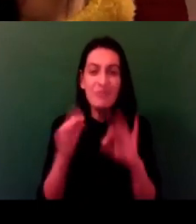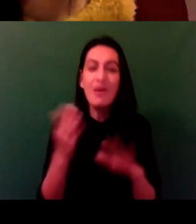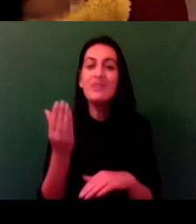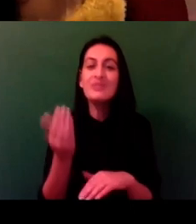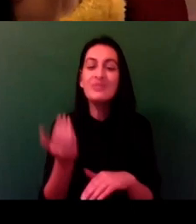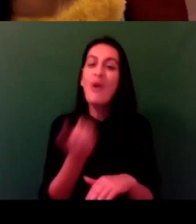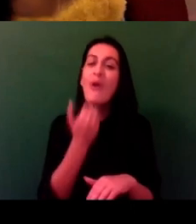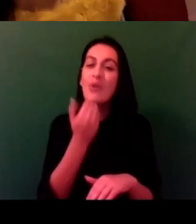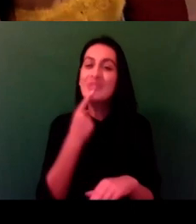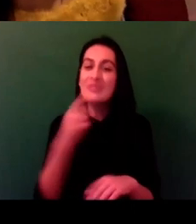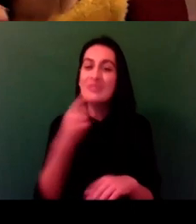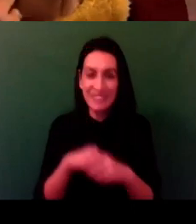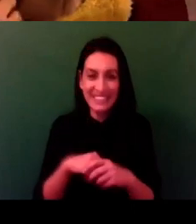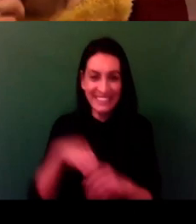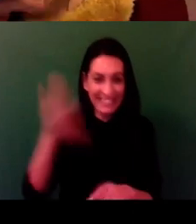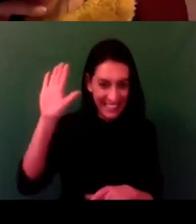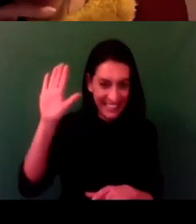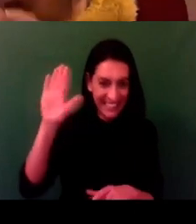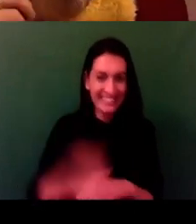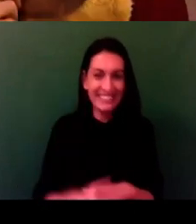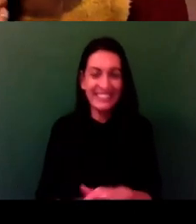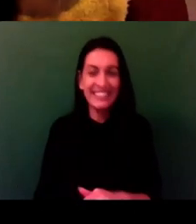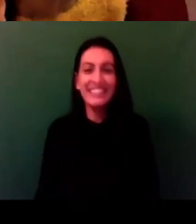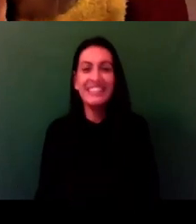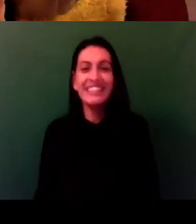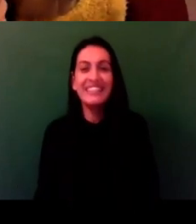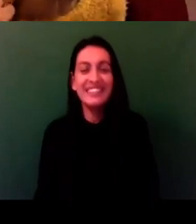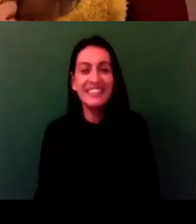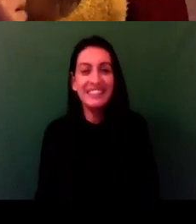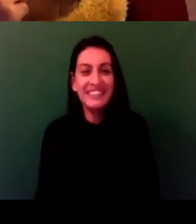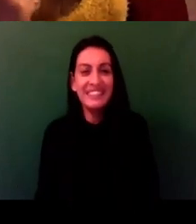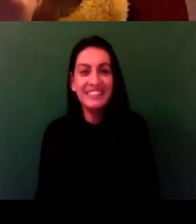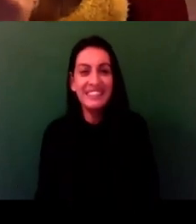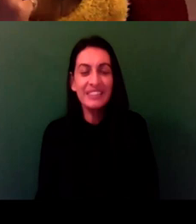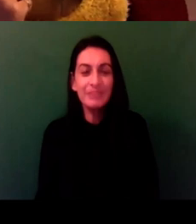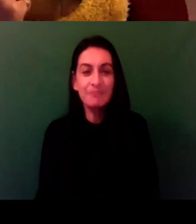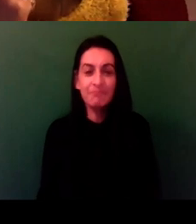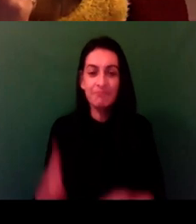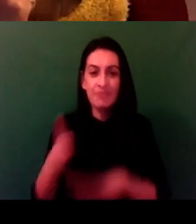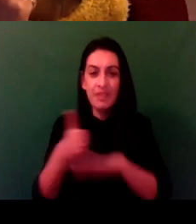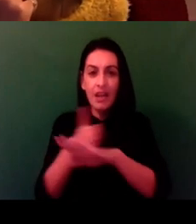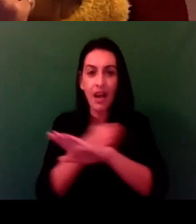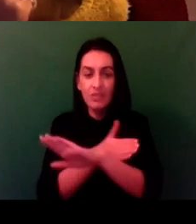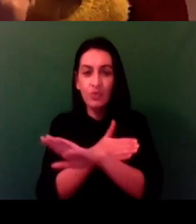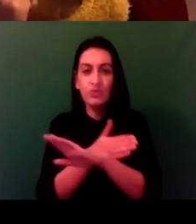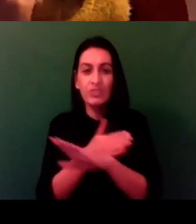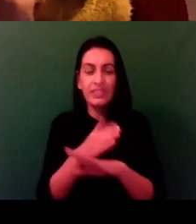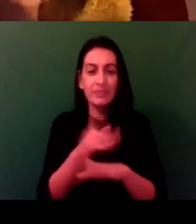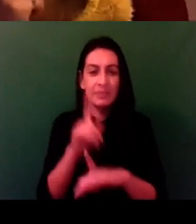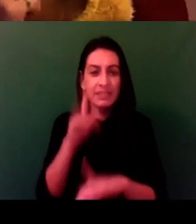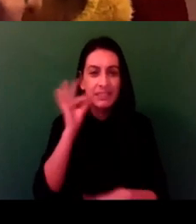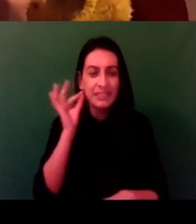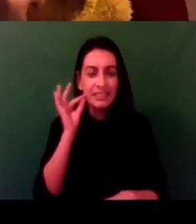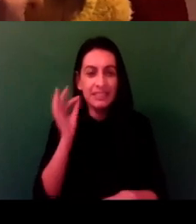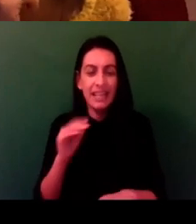hazır kameranızı açmışken şöyle bir şey soracağım size. Bu biraz önceki arkadaşta da açıldı. Bu temsili demokrasi meselesini